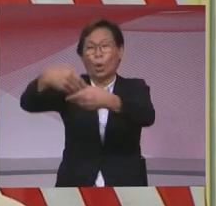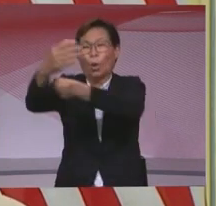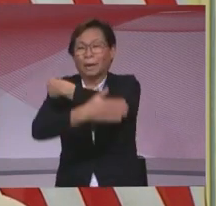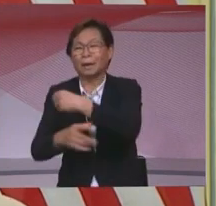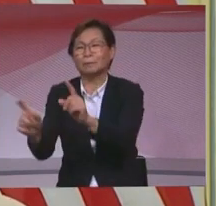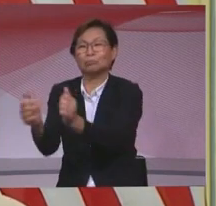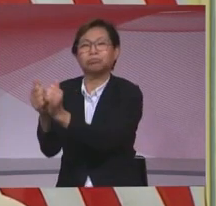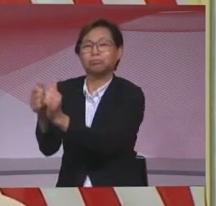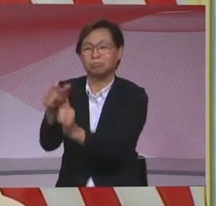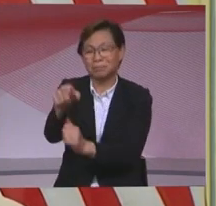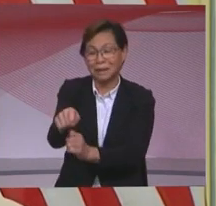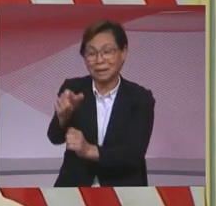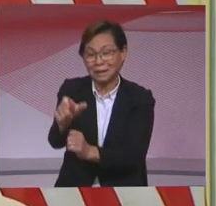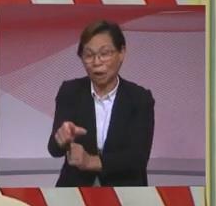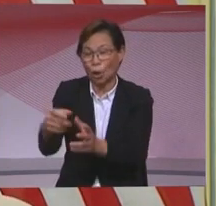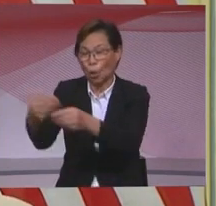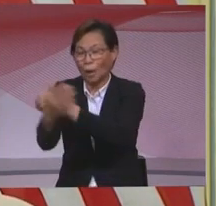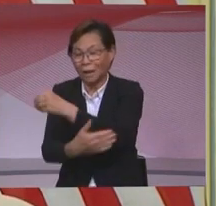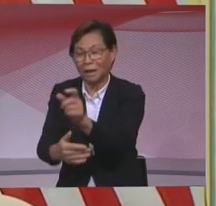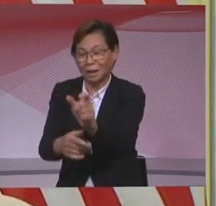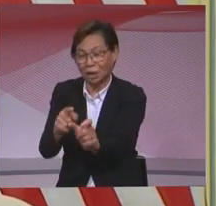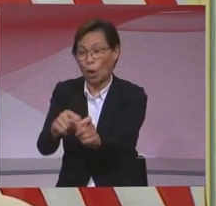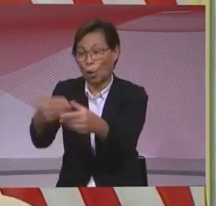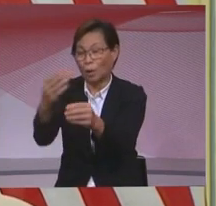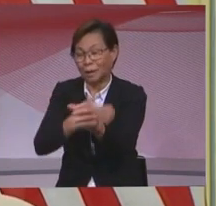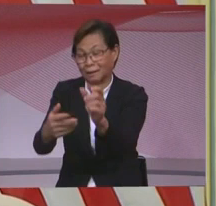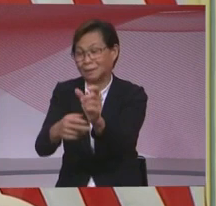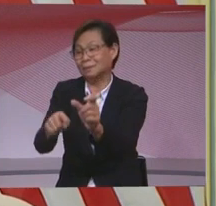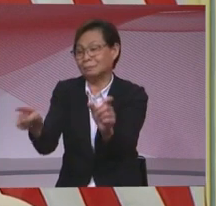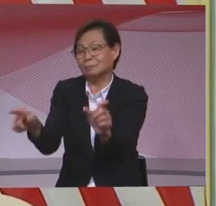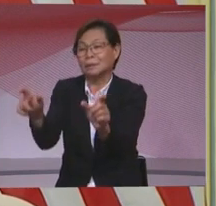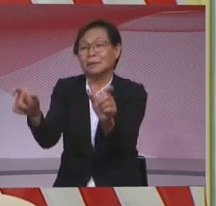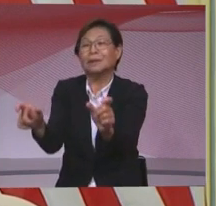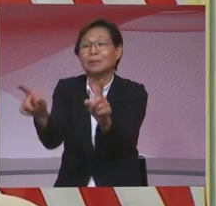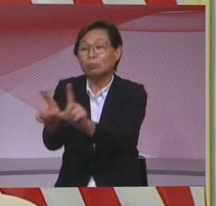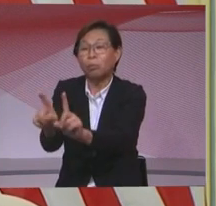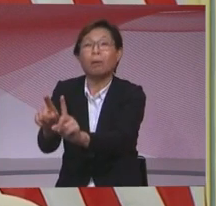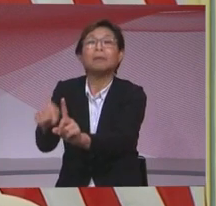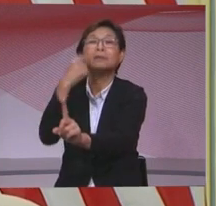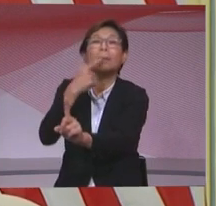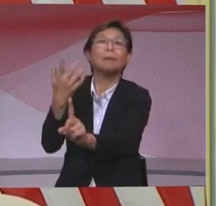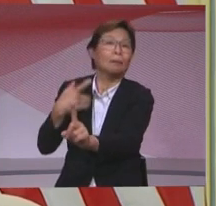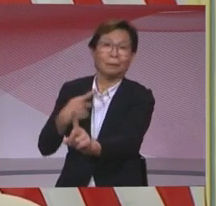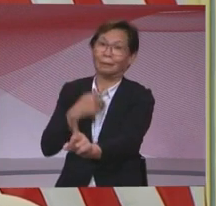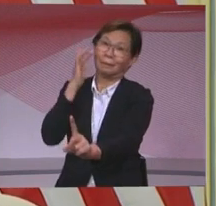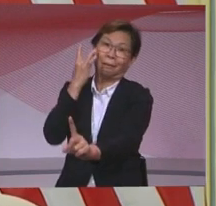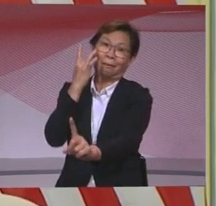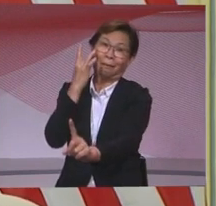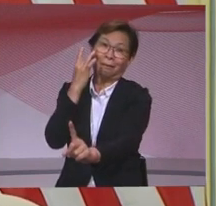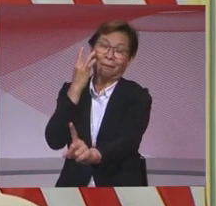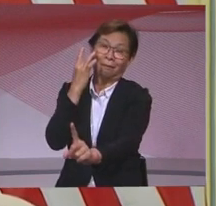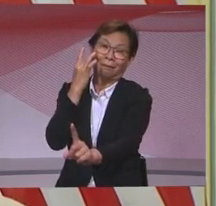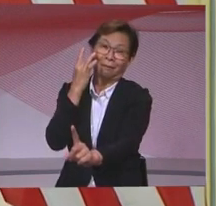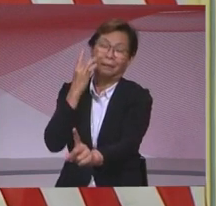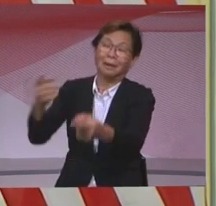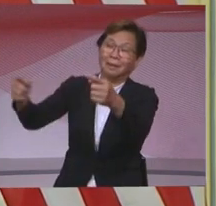negara? Kita tak dapat nak buat contact tracing dia dengan warga